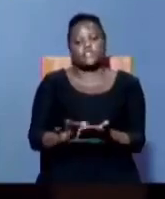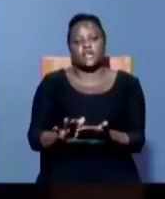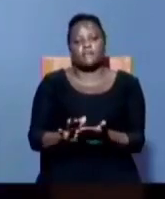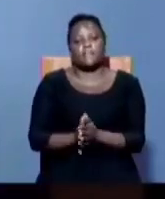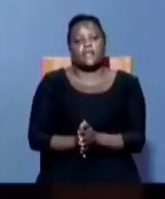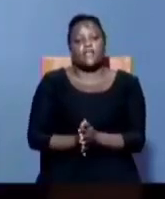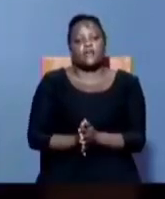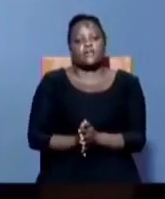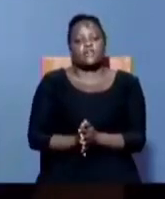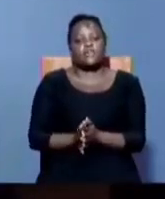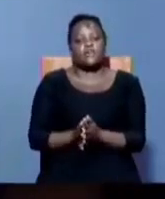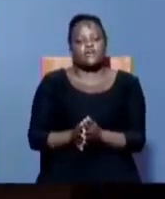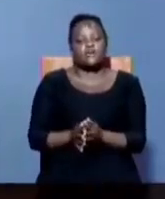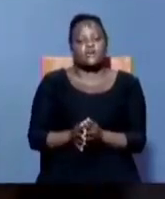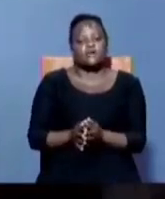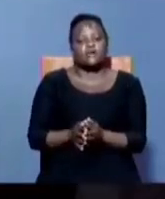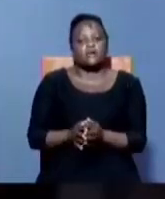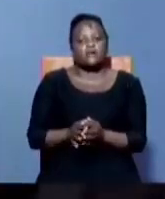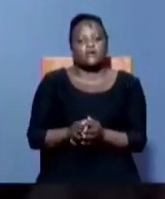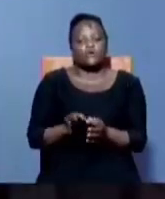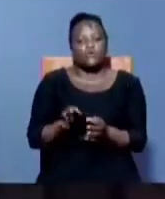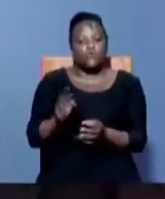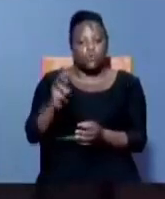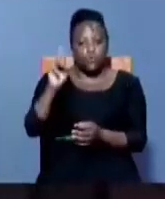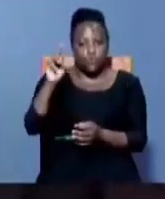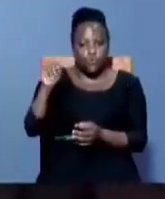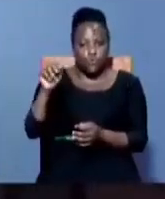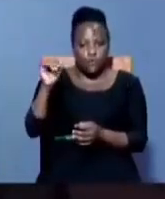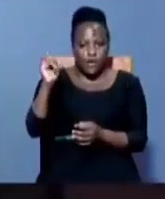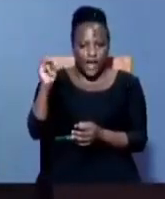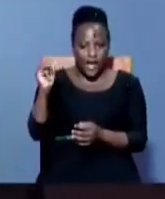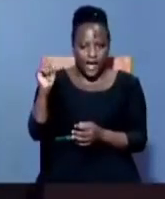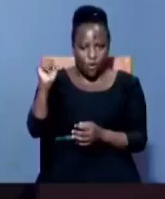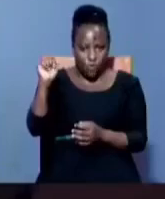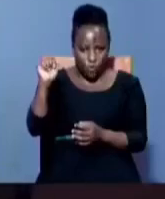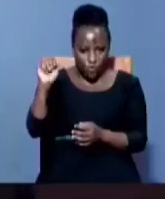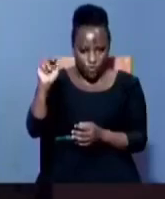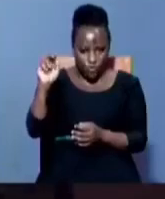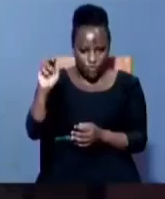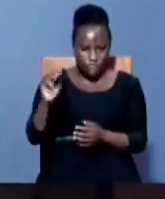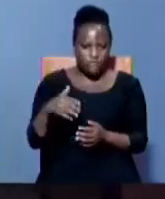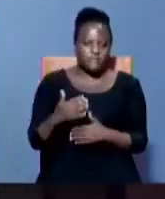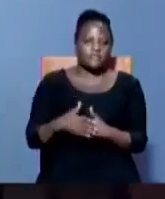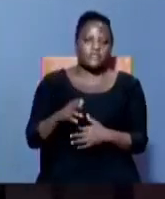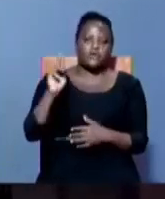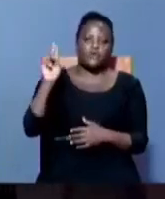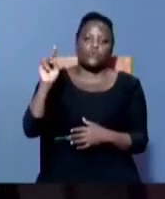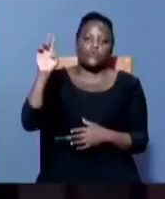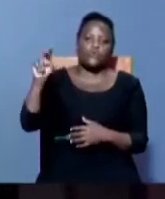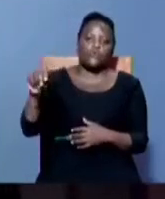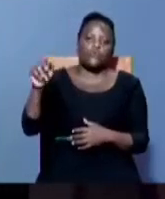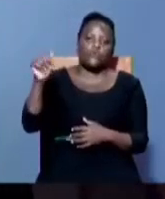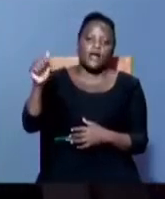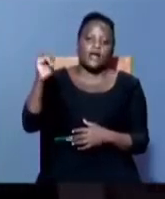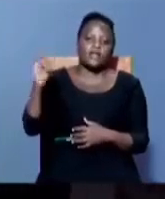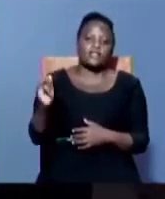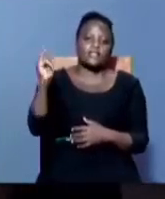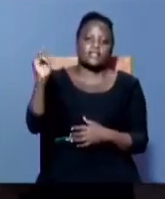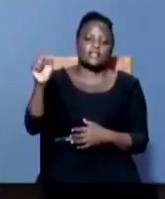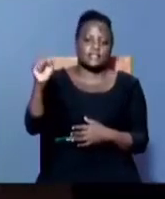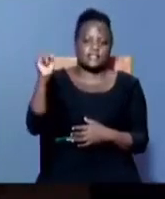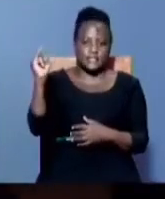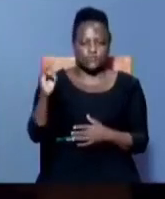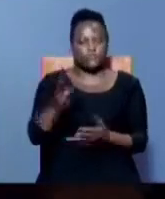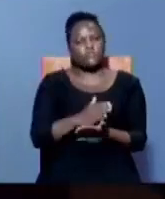ulikuwa unatakaswa kwa kunyunyizwa damu. Na utaenda utasoma Walawi, inaelezea hata sura ya 14 mstari wa